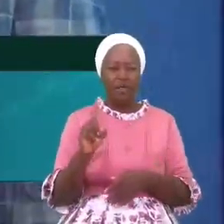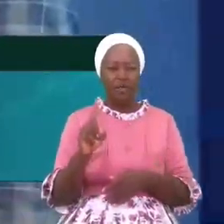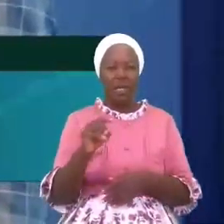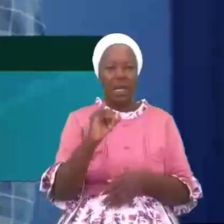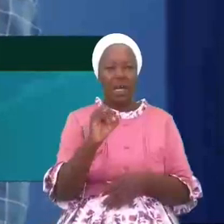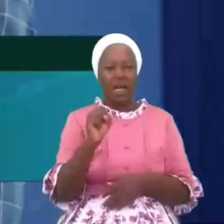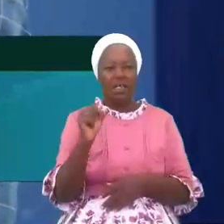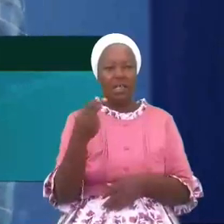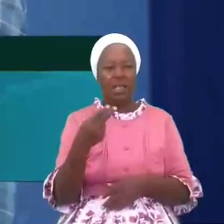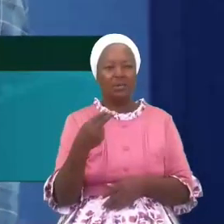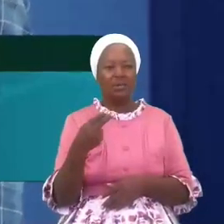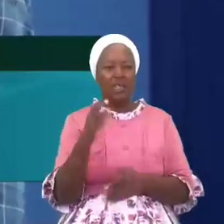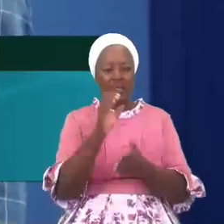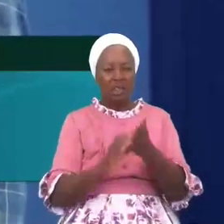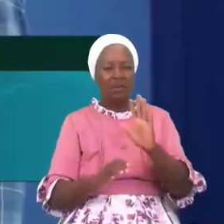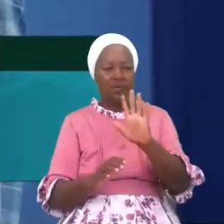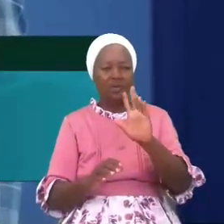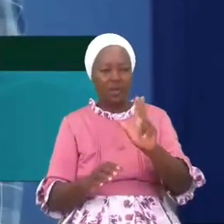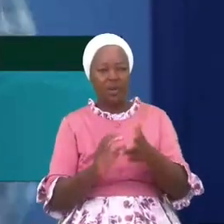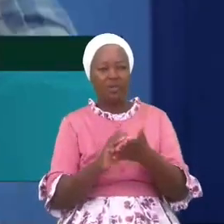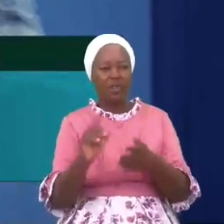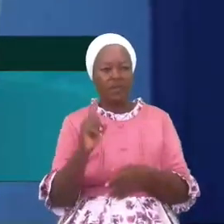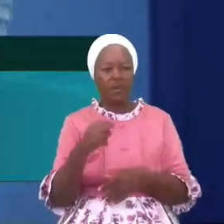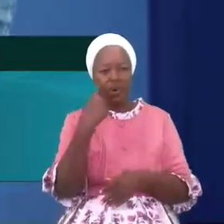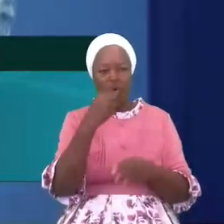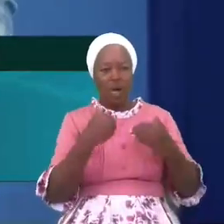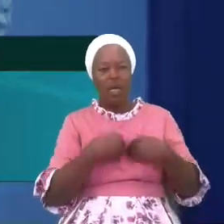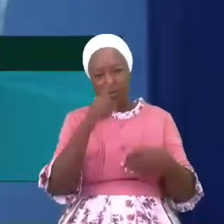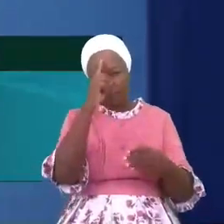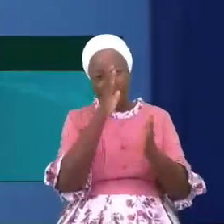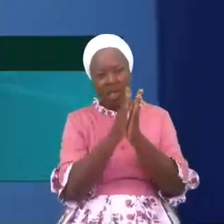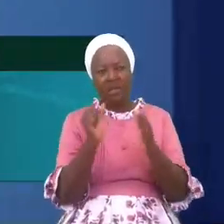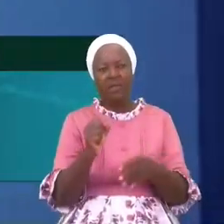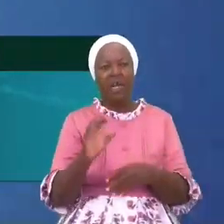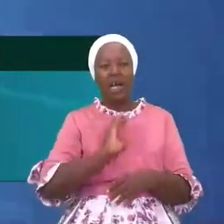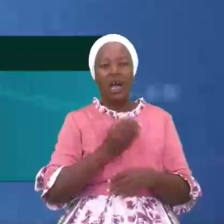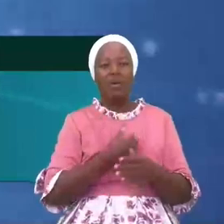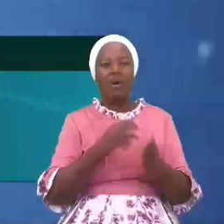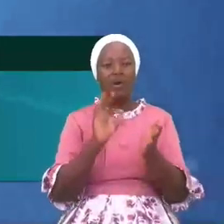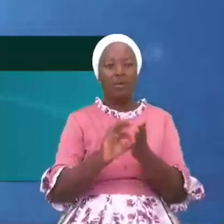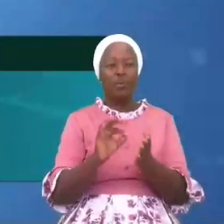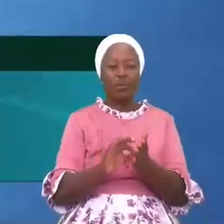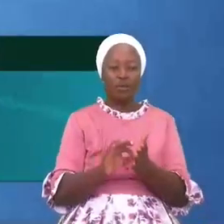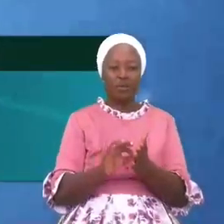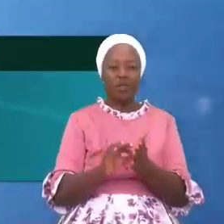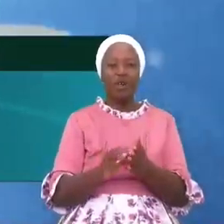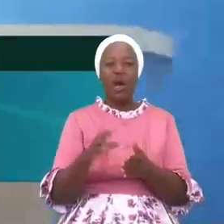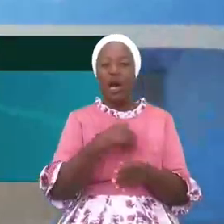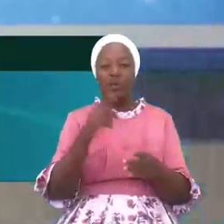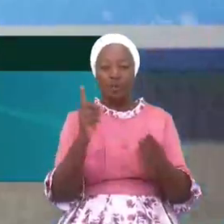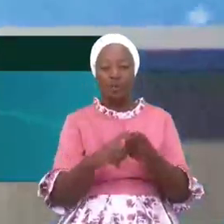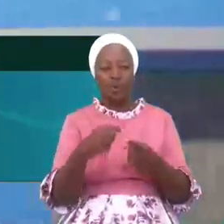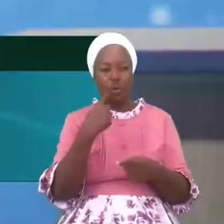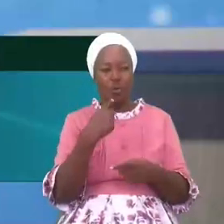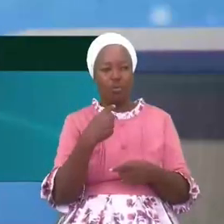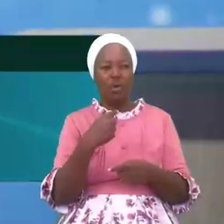Ésaïe 53 verset 1. Qui a cru à ce qui nous était annoncé? Qui a reconnu le